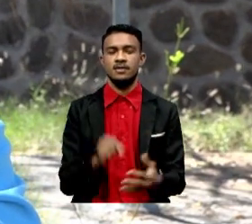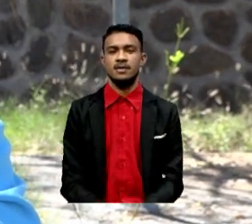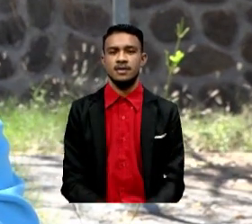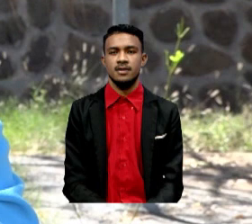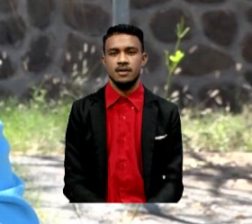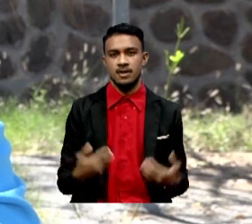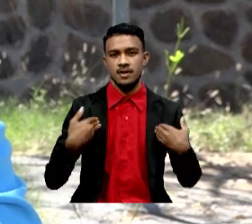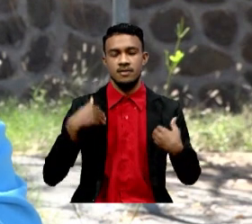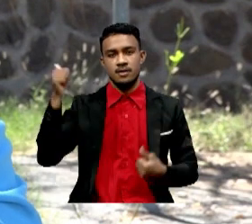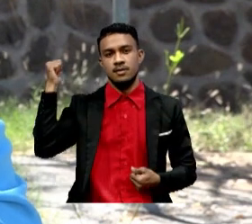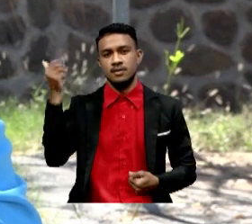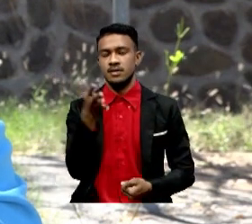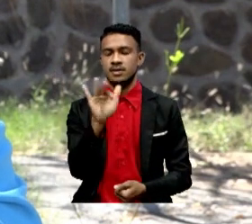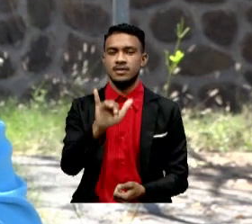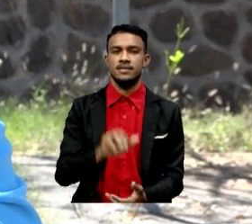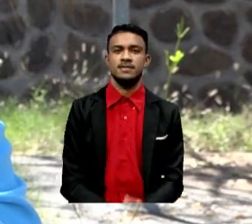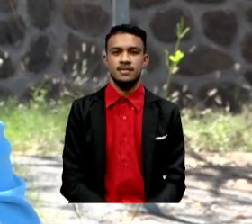Iya kutuk serne.